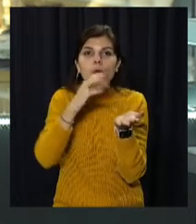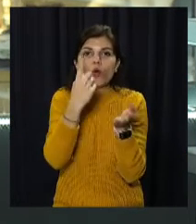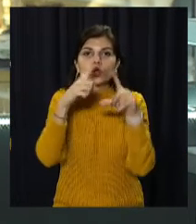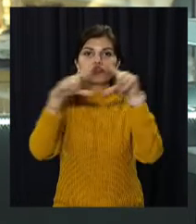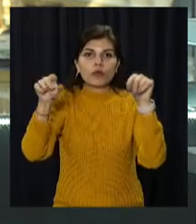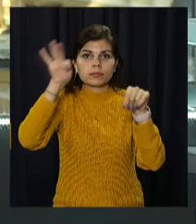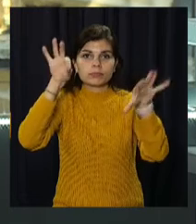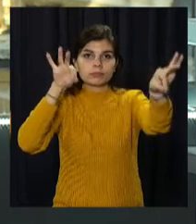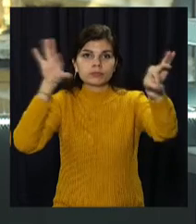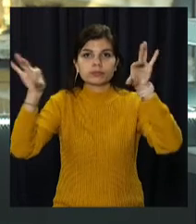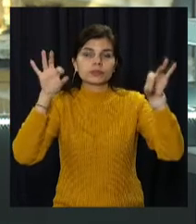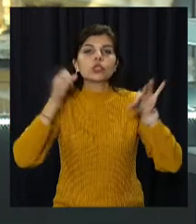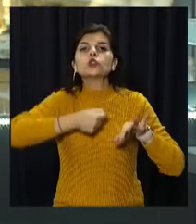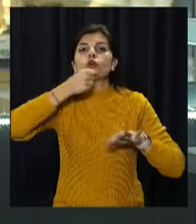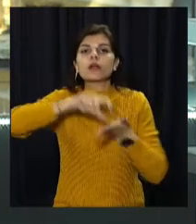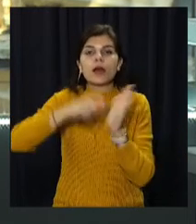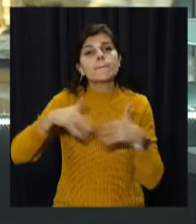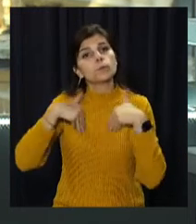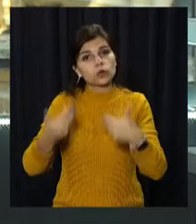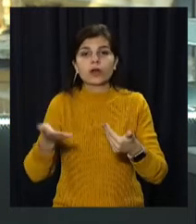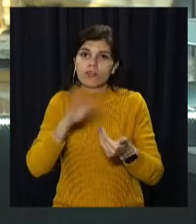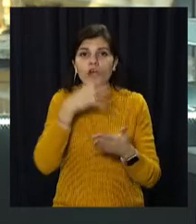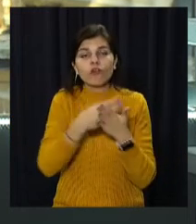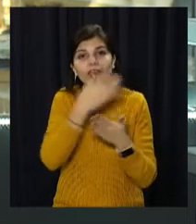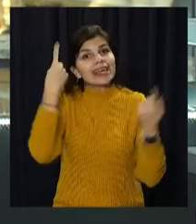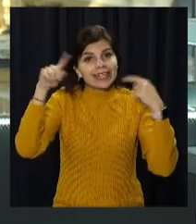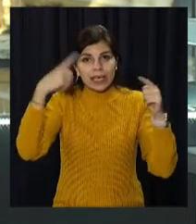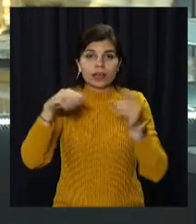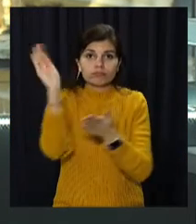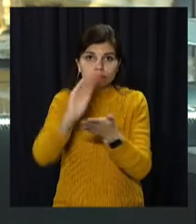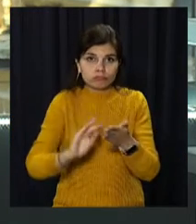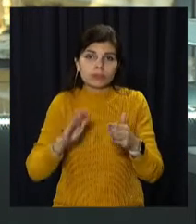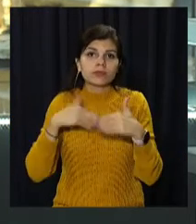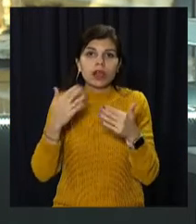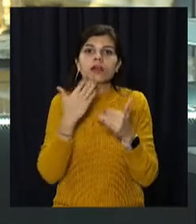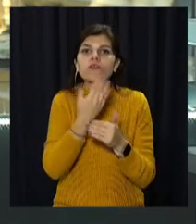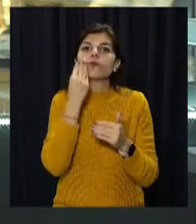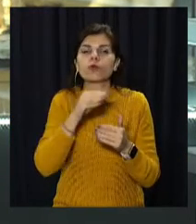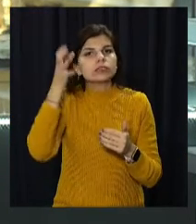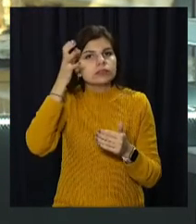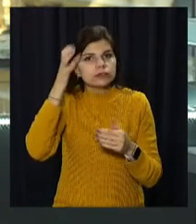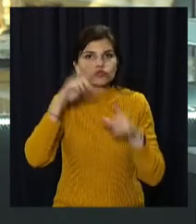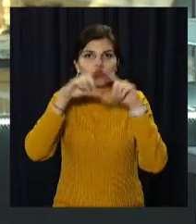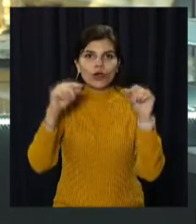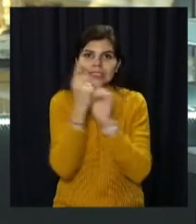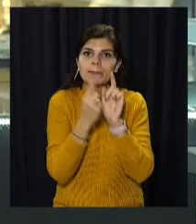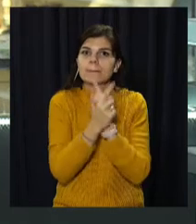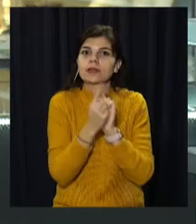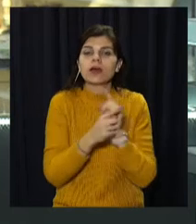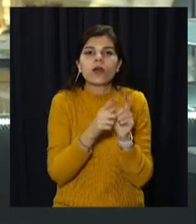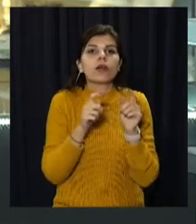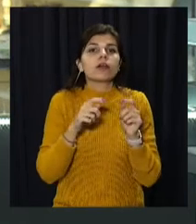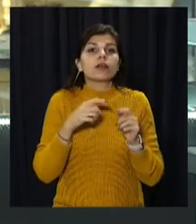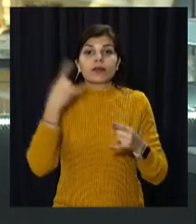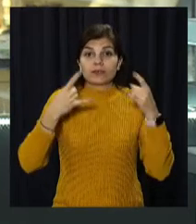запропонували старшокласникам подати власні пропозиції для покращення їхніх освітніх закладів. «Відкритий» підготував цикл